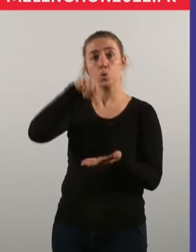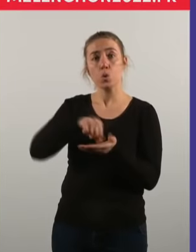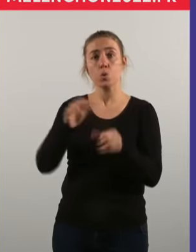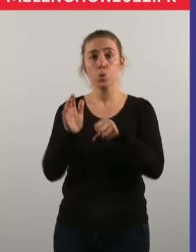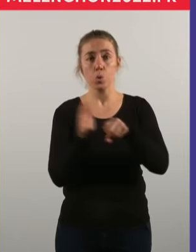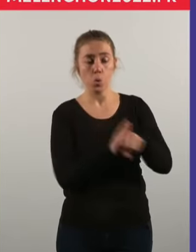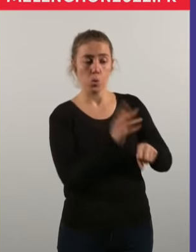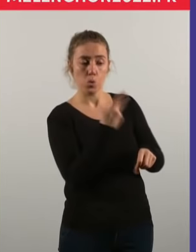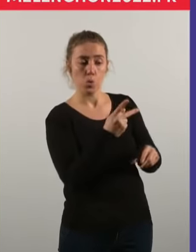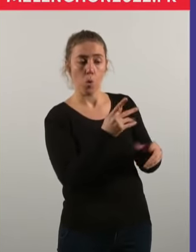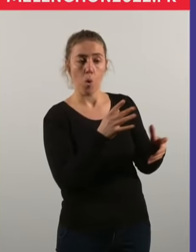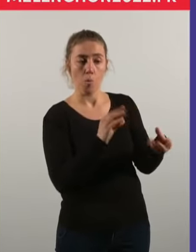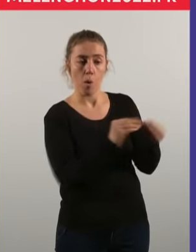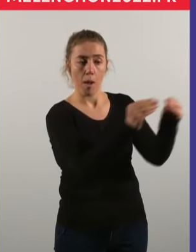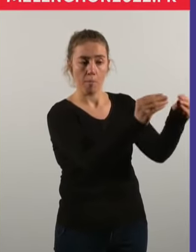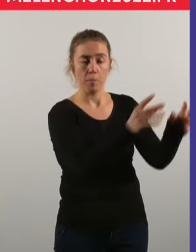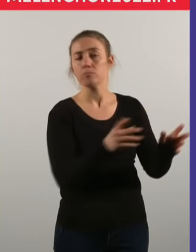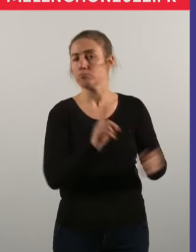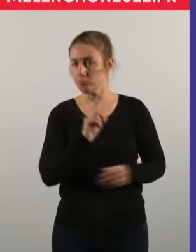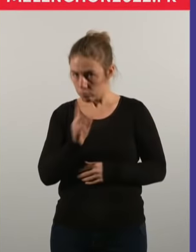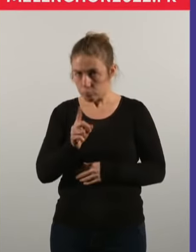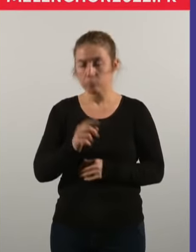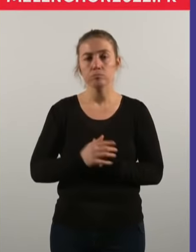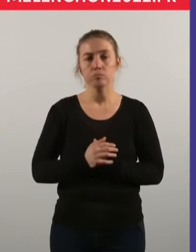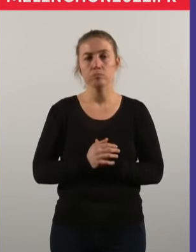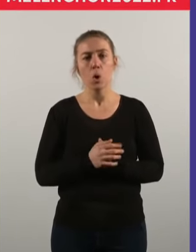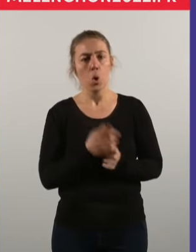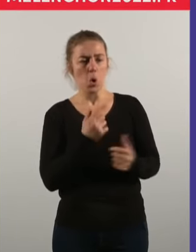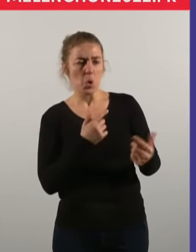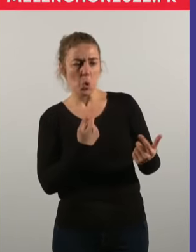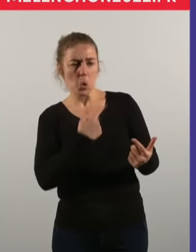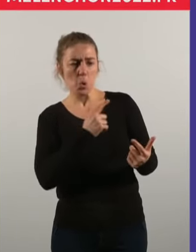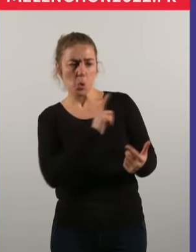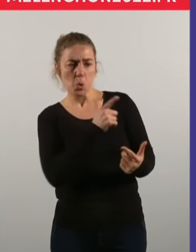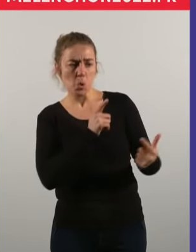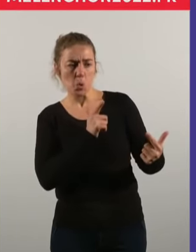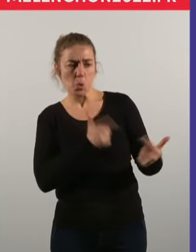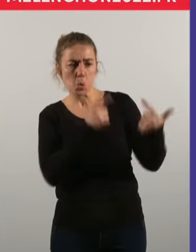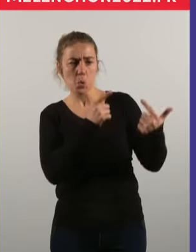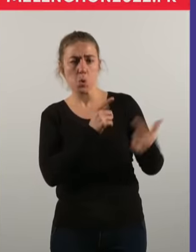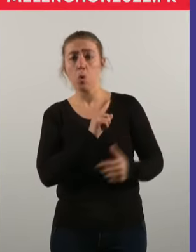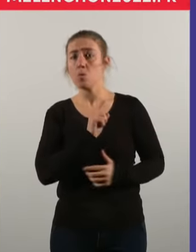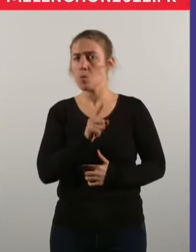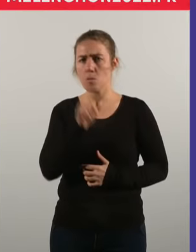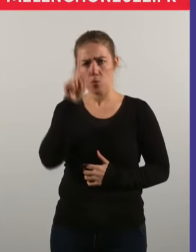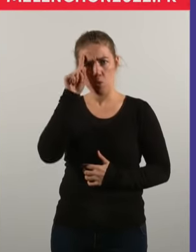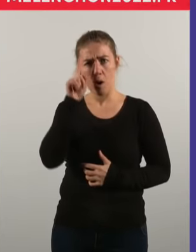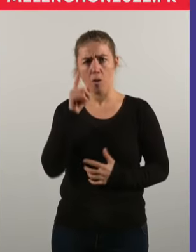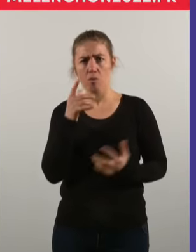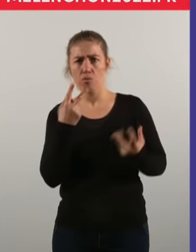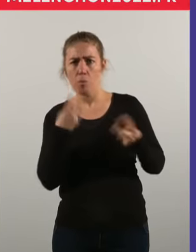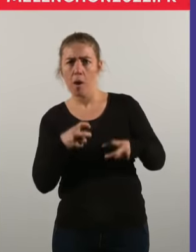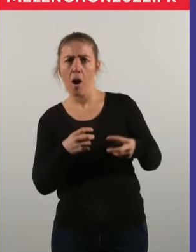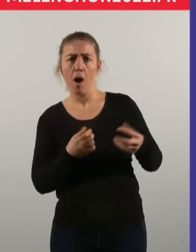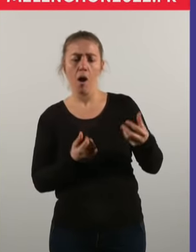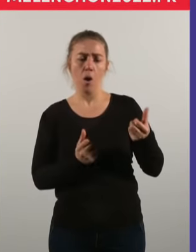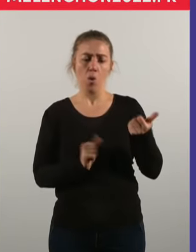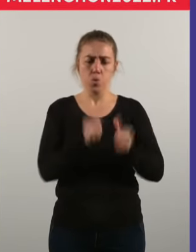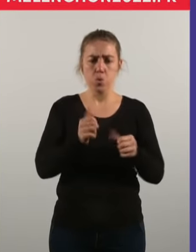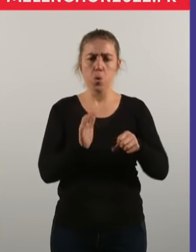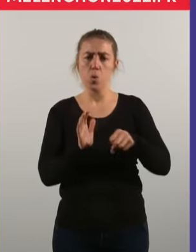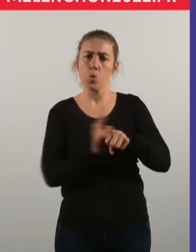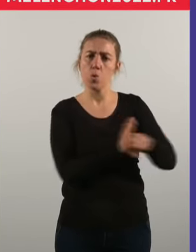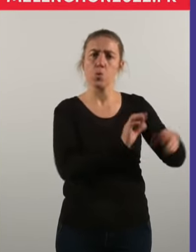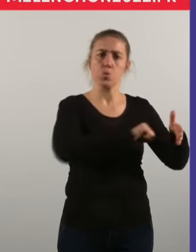n'irons pas nous disputer avec eux, parce que nous ne sommes pas concernés par la compétition entre le Parti radical de